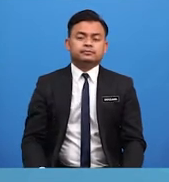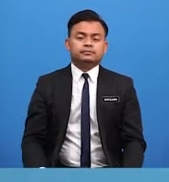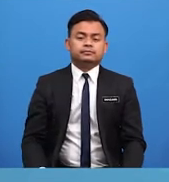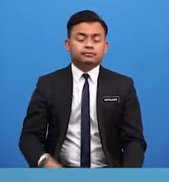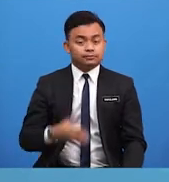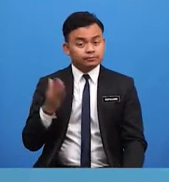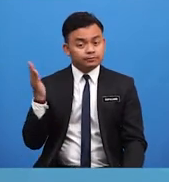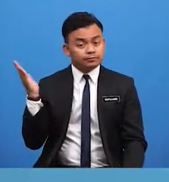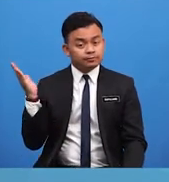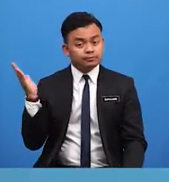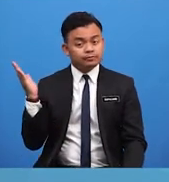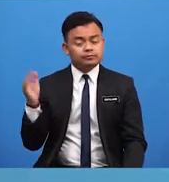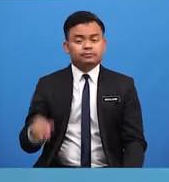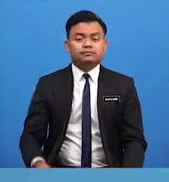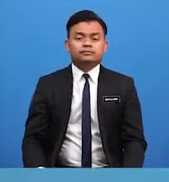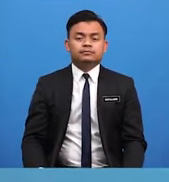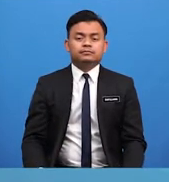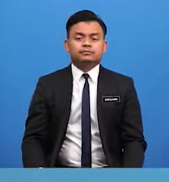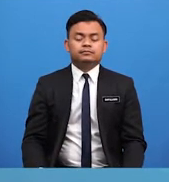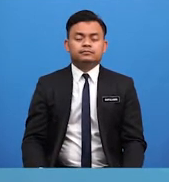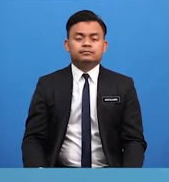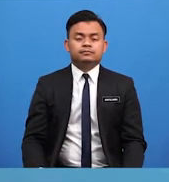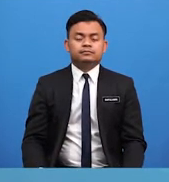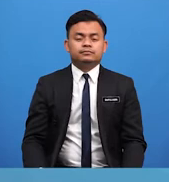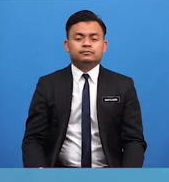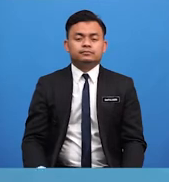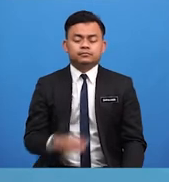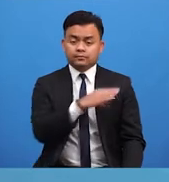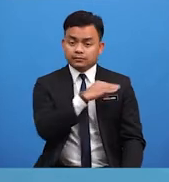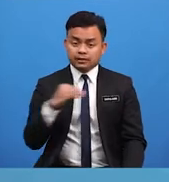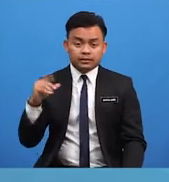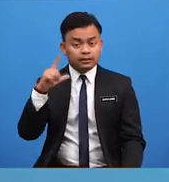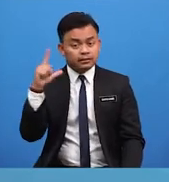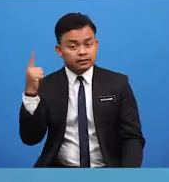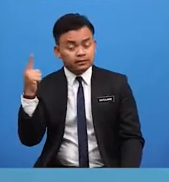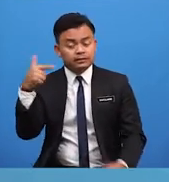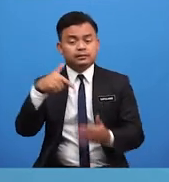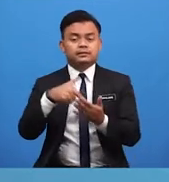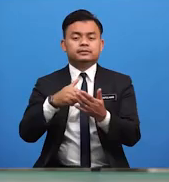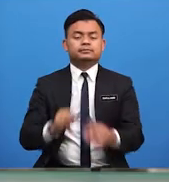nasi goreng, kuih muih dan lain-lain lagi.